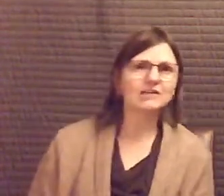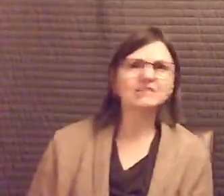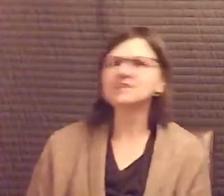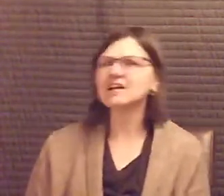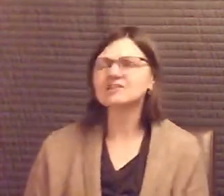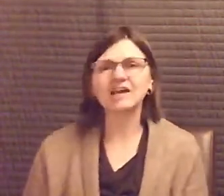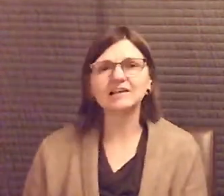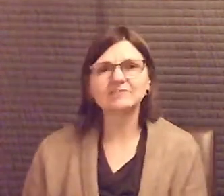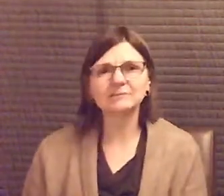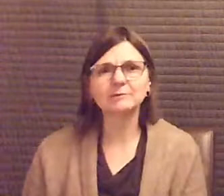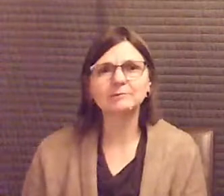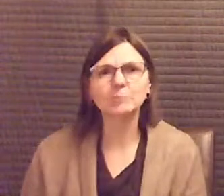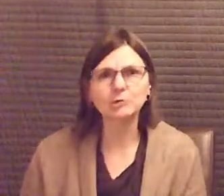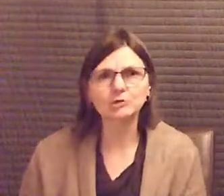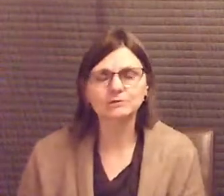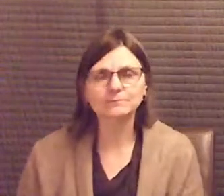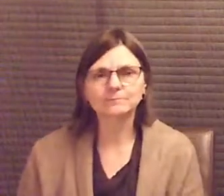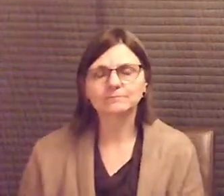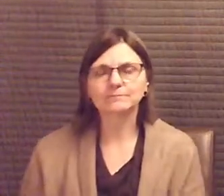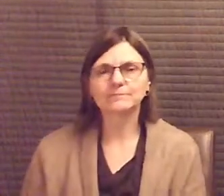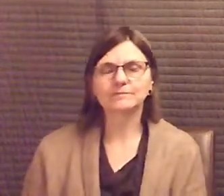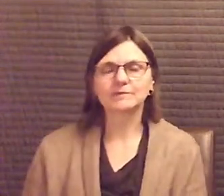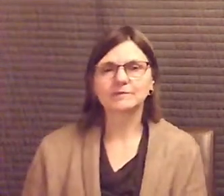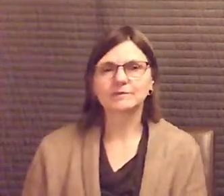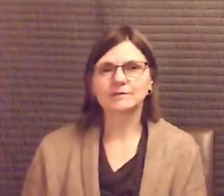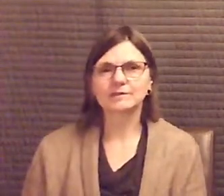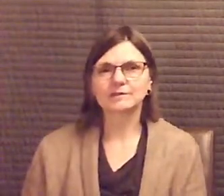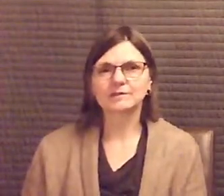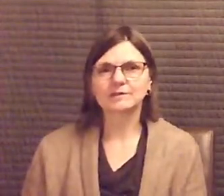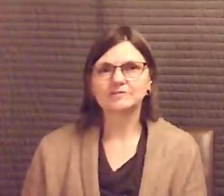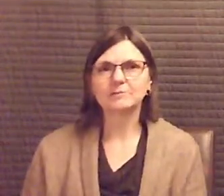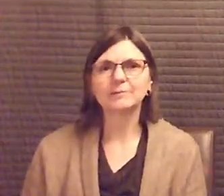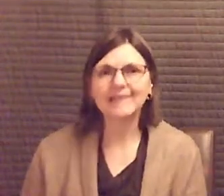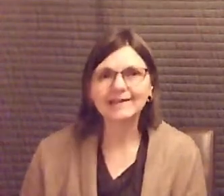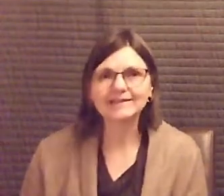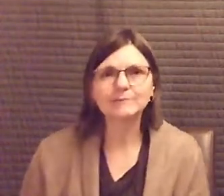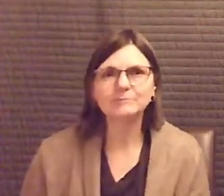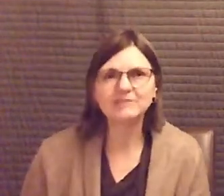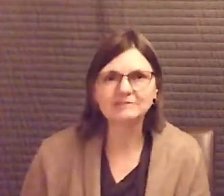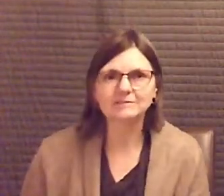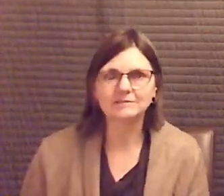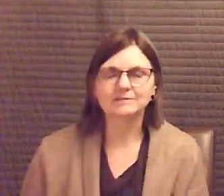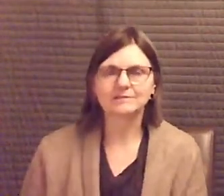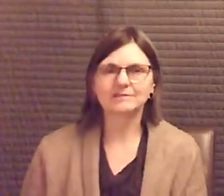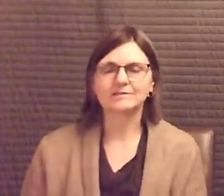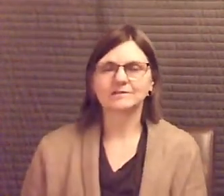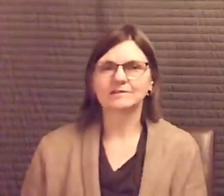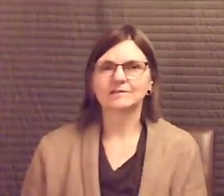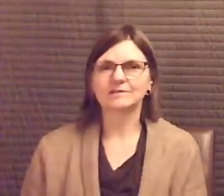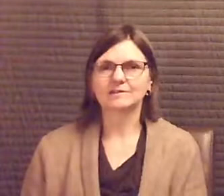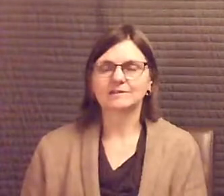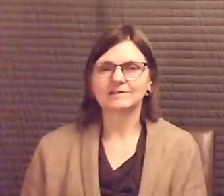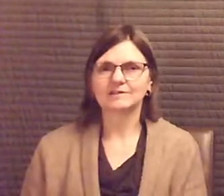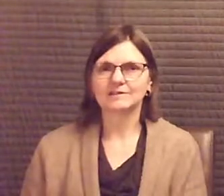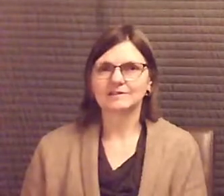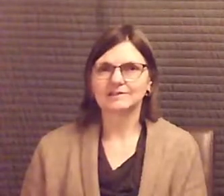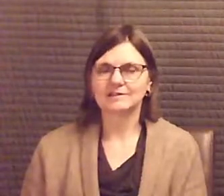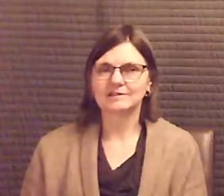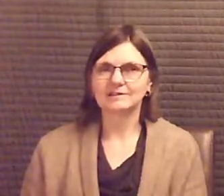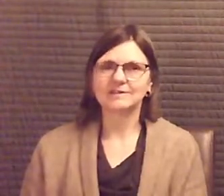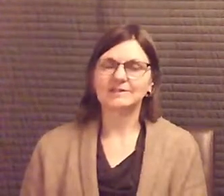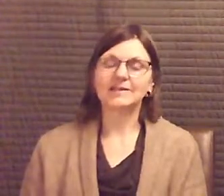uit kan ik niks schelen wat er met me gebeurd deed dit nou confessie ze beleden een niet logisch hè hoe kan